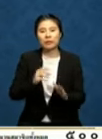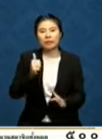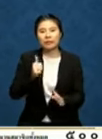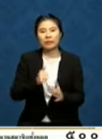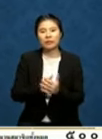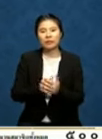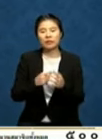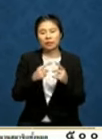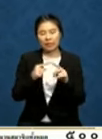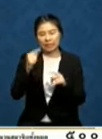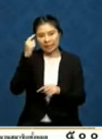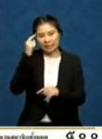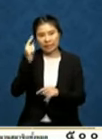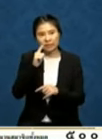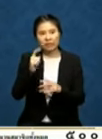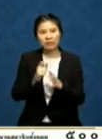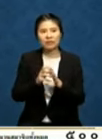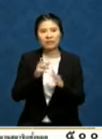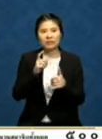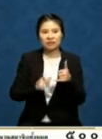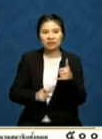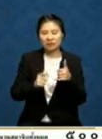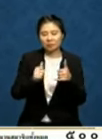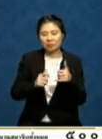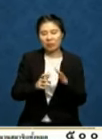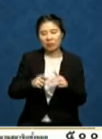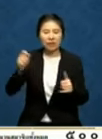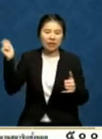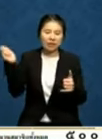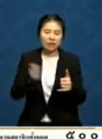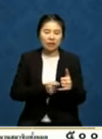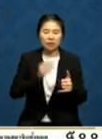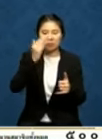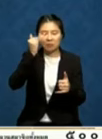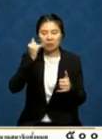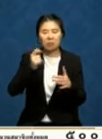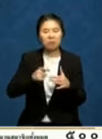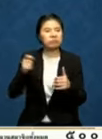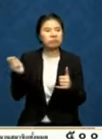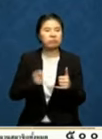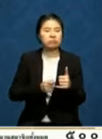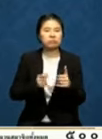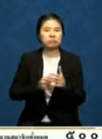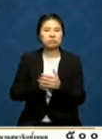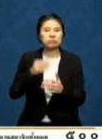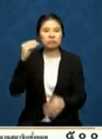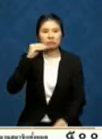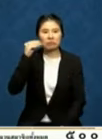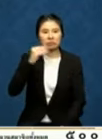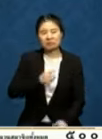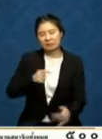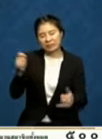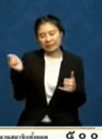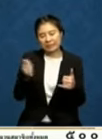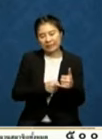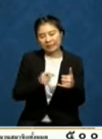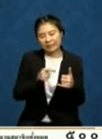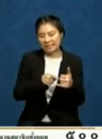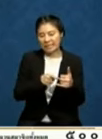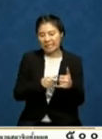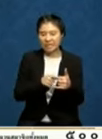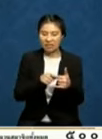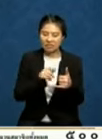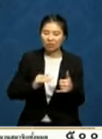สักกี่ท่านคะที่ได้ดีเพราะไม้เรียวเราก็มีข้อพิสูจน์ต่างๆมากมายค่ะว่าการตีเด็กไม่ได้ทำให้เด็ก